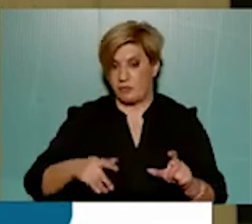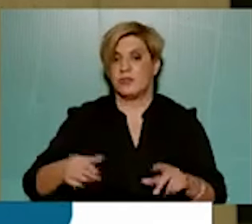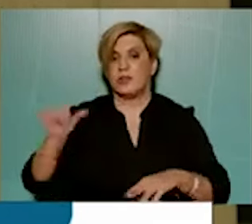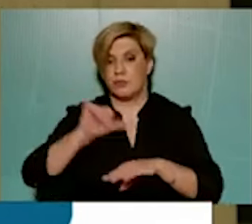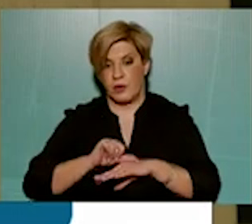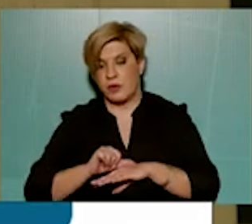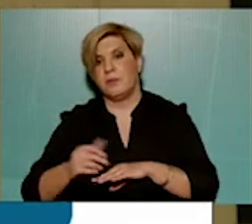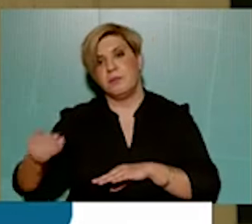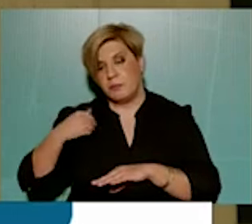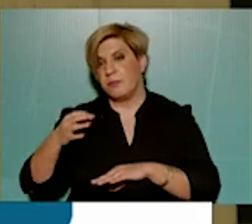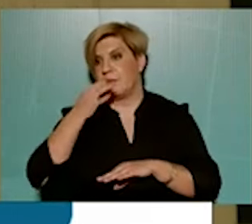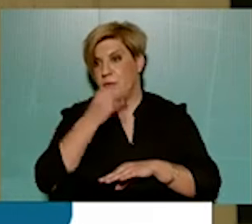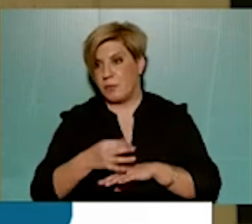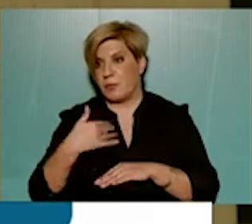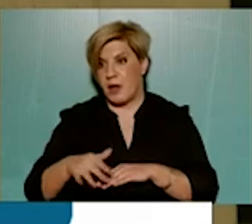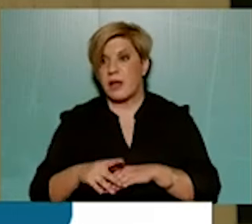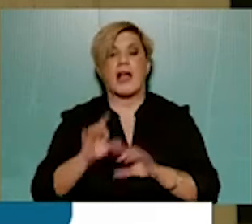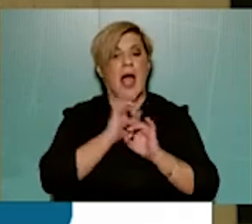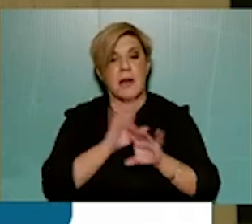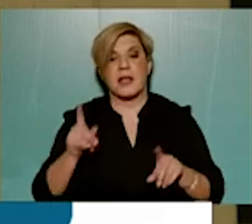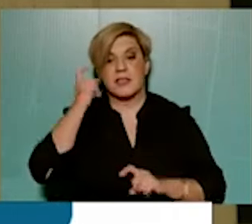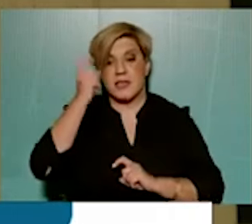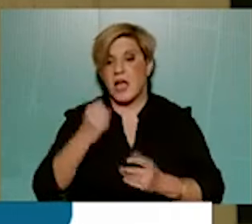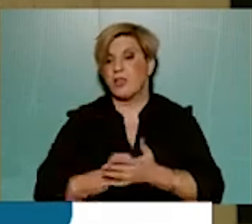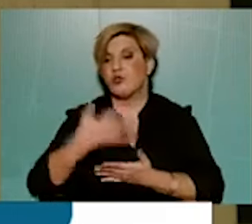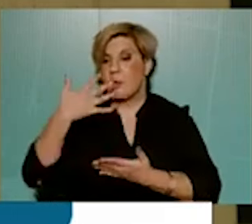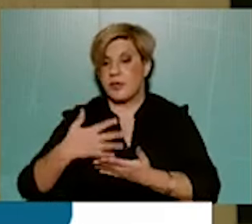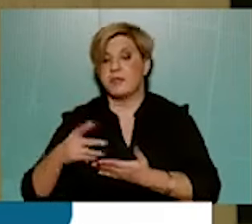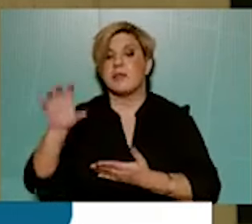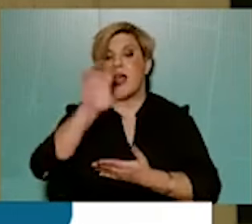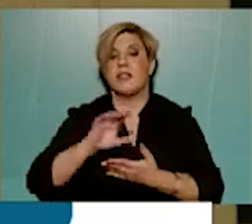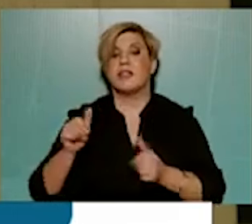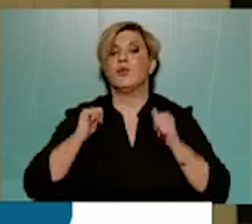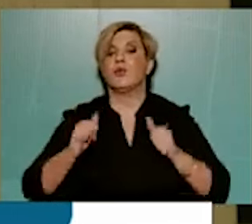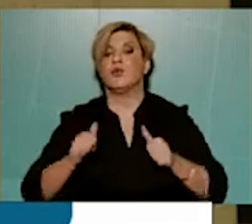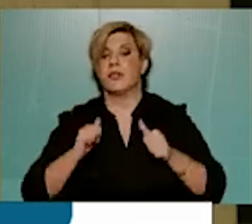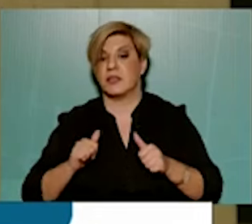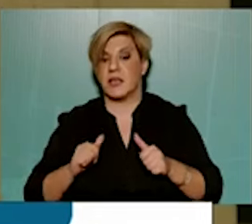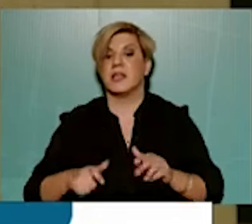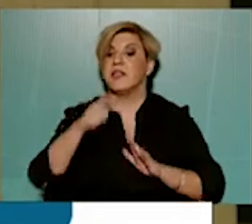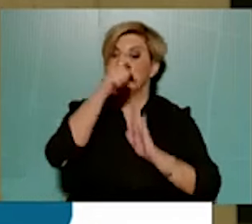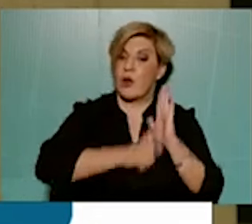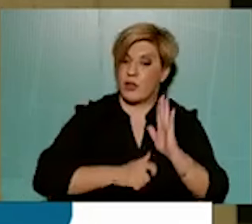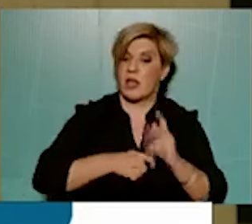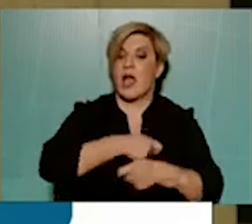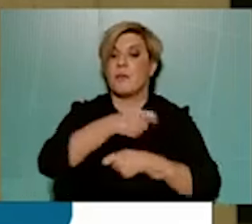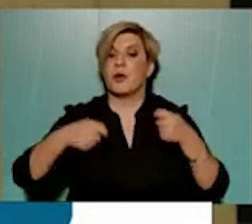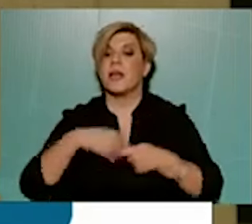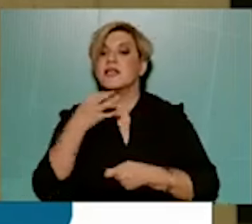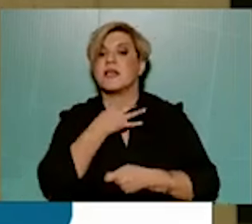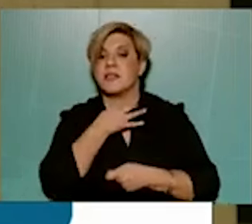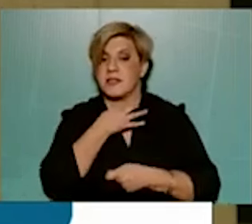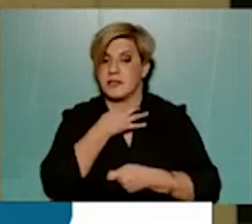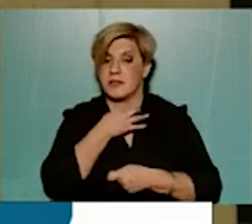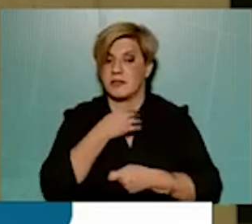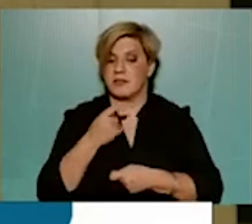πόλη, όπως είπαμε και προηγούμενη. Καμία σκέψη για αξιοποίηση του χώρου της ΔΕΔ για τουριστικές, ξενοδοχειακές, εμπορικές χρήσεις